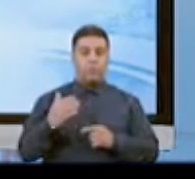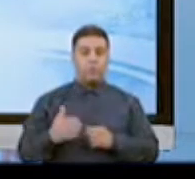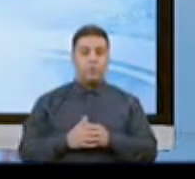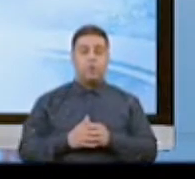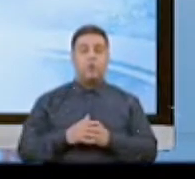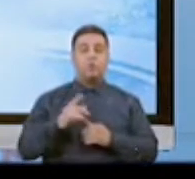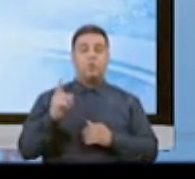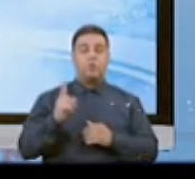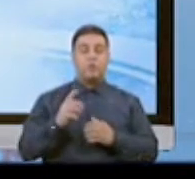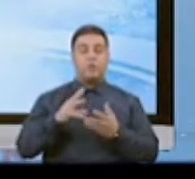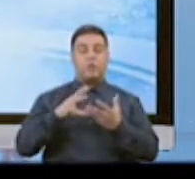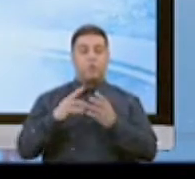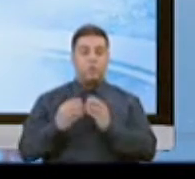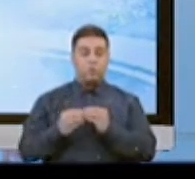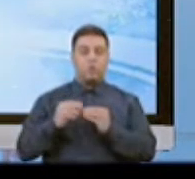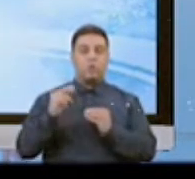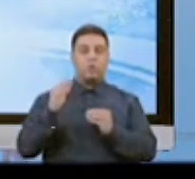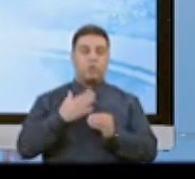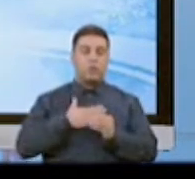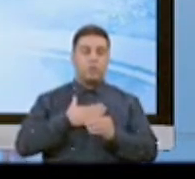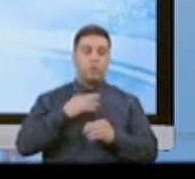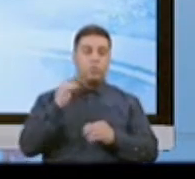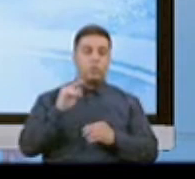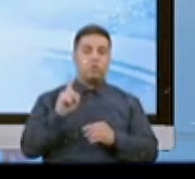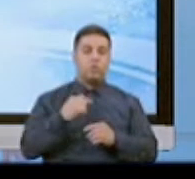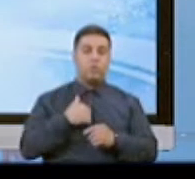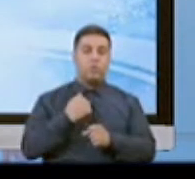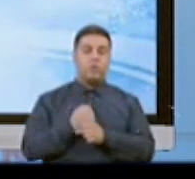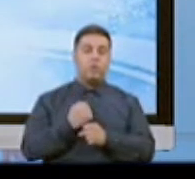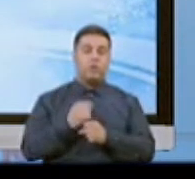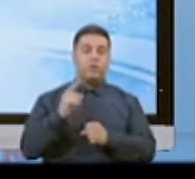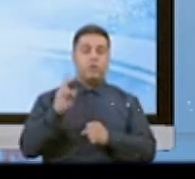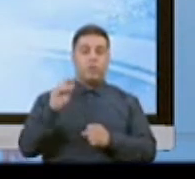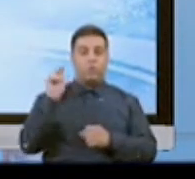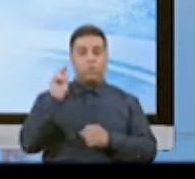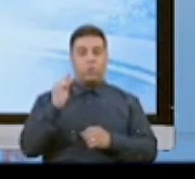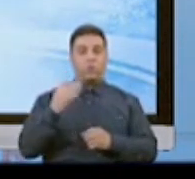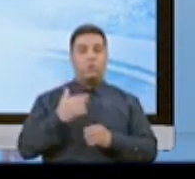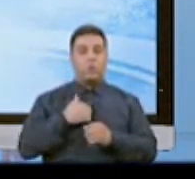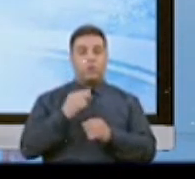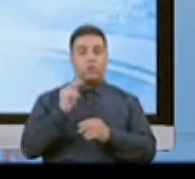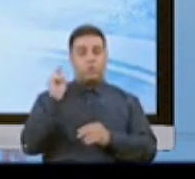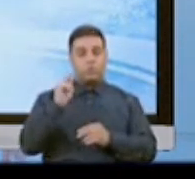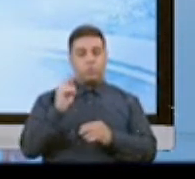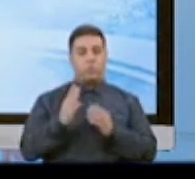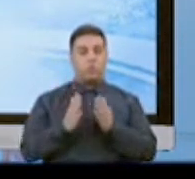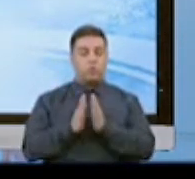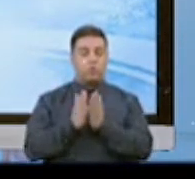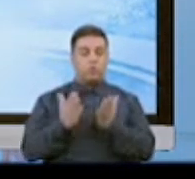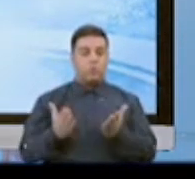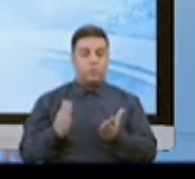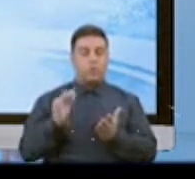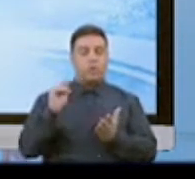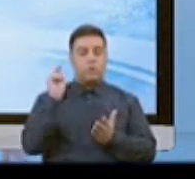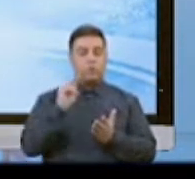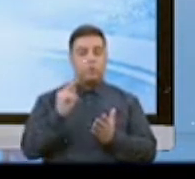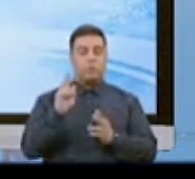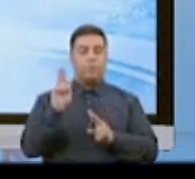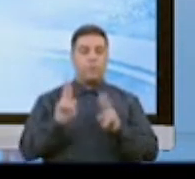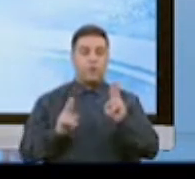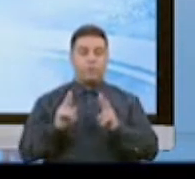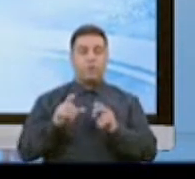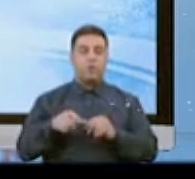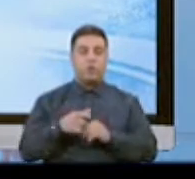Ну что ж, пришло время подводить итоги урока. Что мы делали на уроке? Верно, мы работали по учебнику, изучали